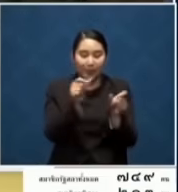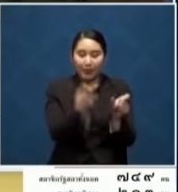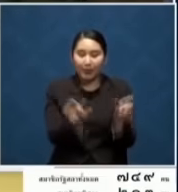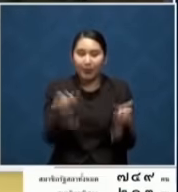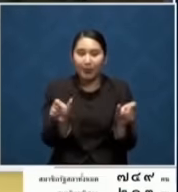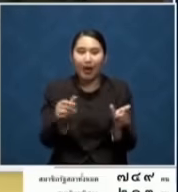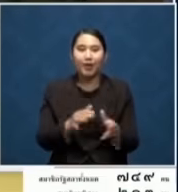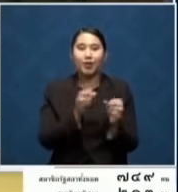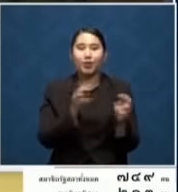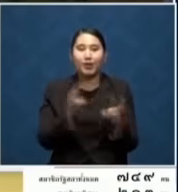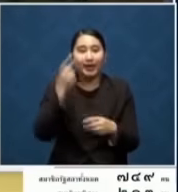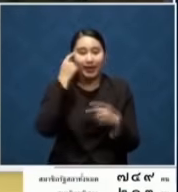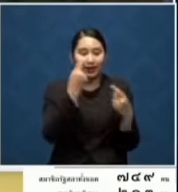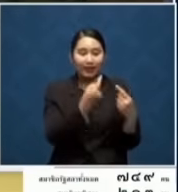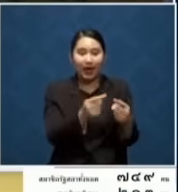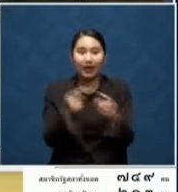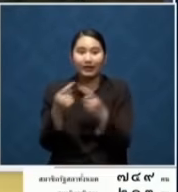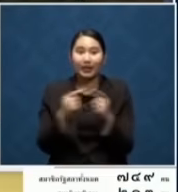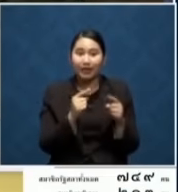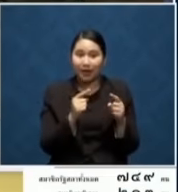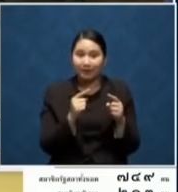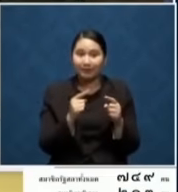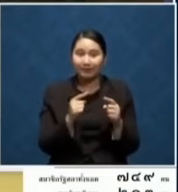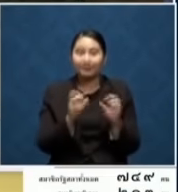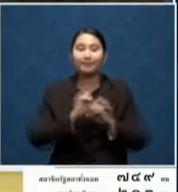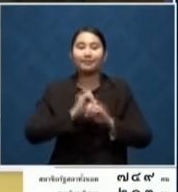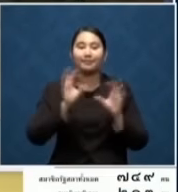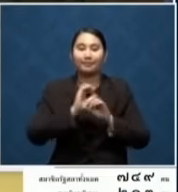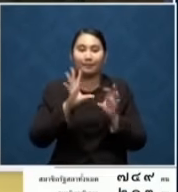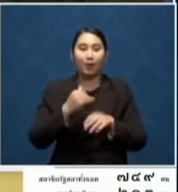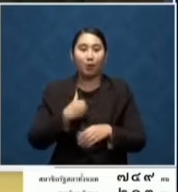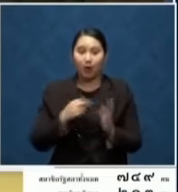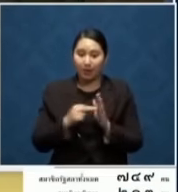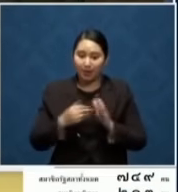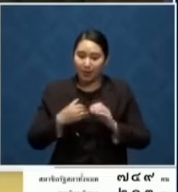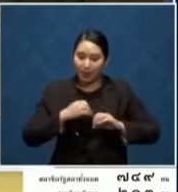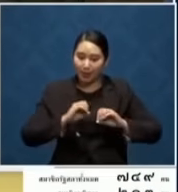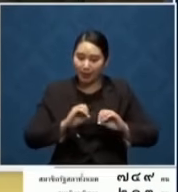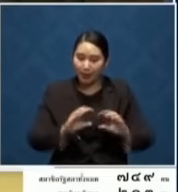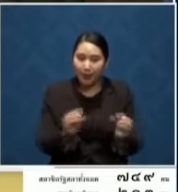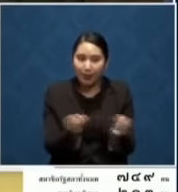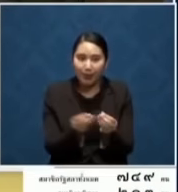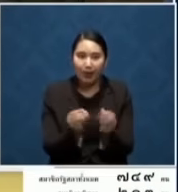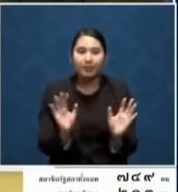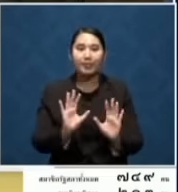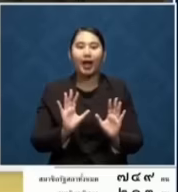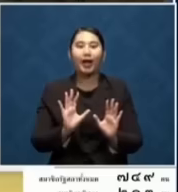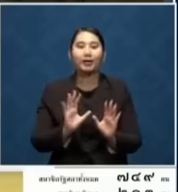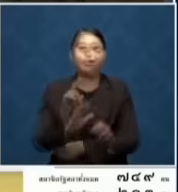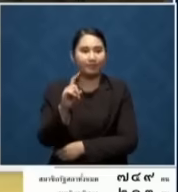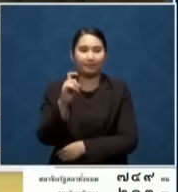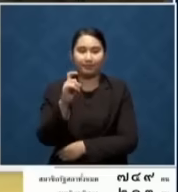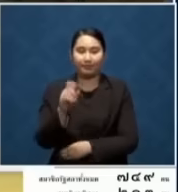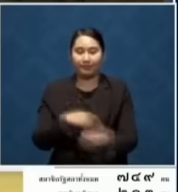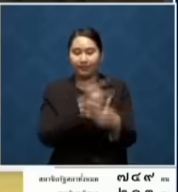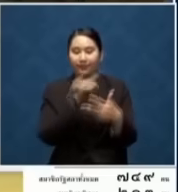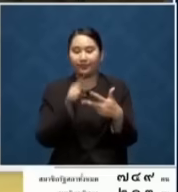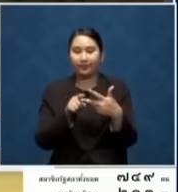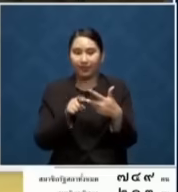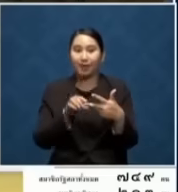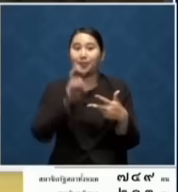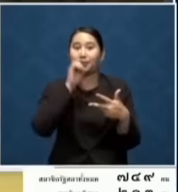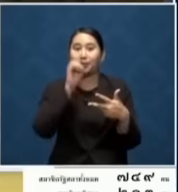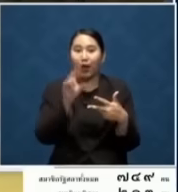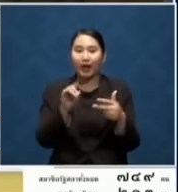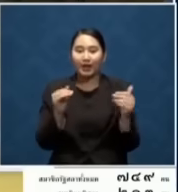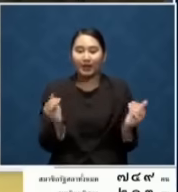ราอย่างไรนะครับเพราะฉะนั้นก็ต้องยืนยันตรงนี้ว่าไม่มีการไปยุยงปลุกปั่นใดๆทั้งสิ้นเพราะเขายุยงปลุกปั่นไม่ได้ก็เป็นเรื่องบอกว่าเป็นการส